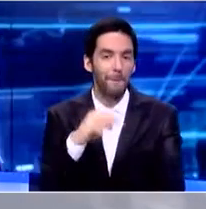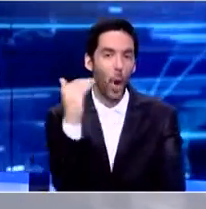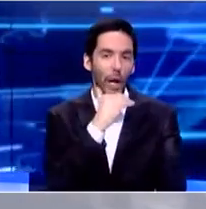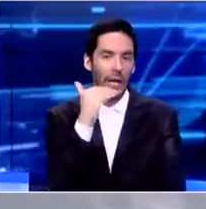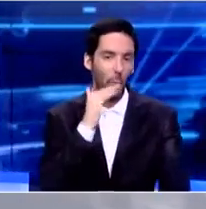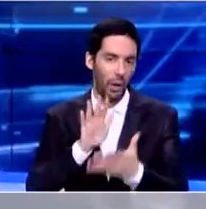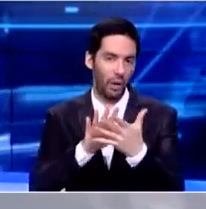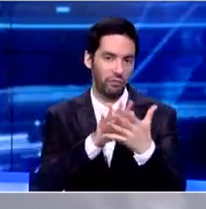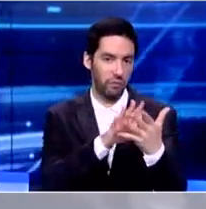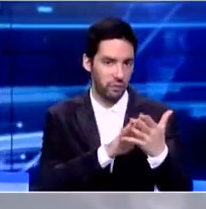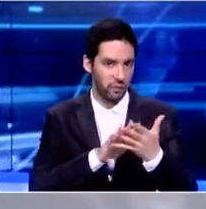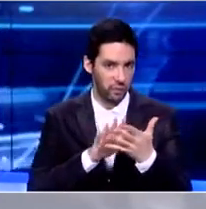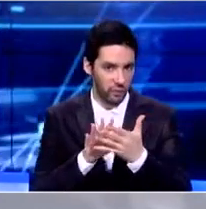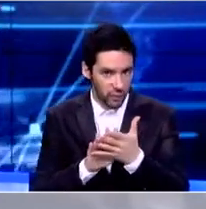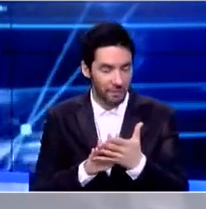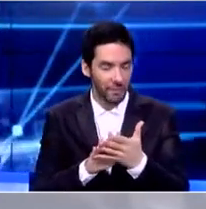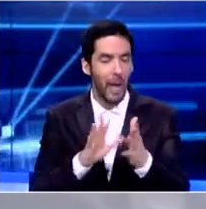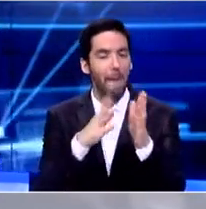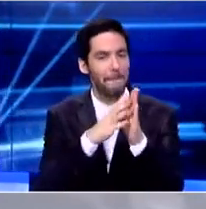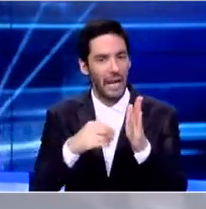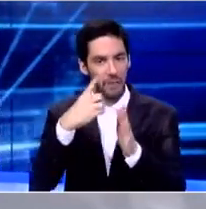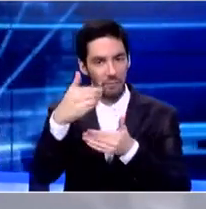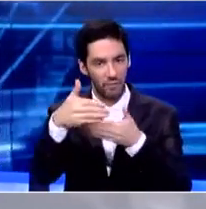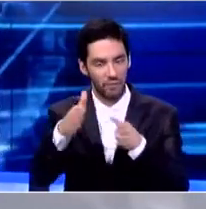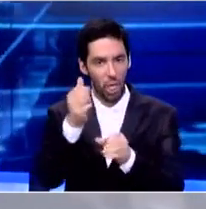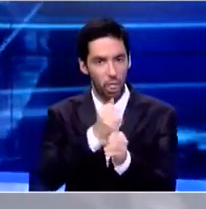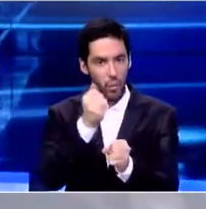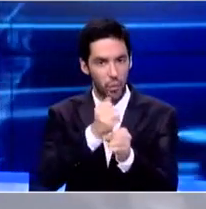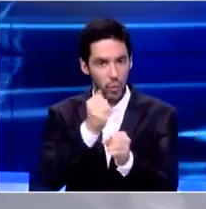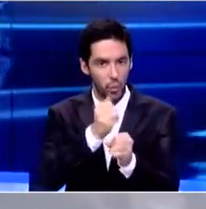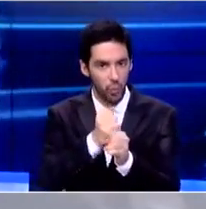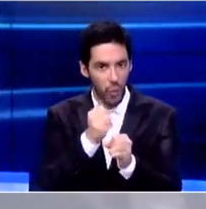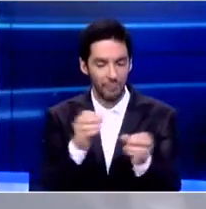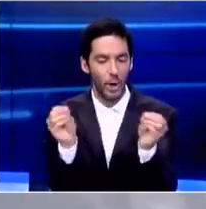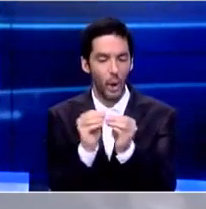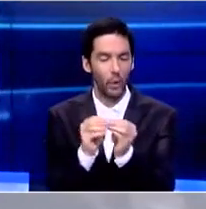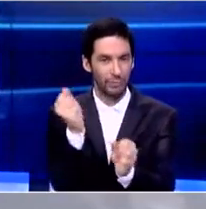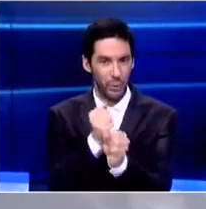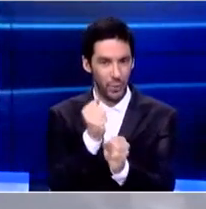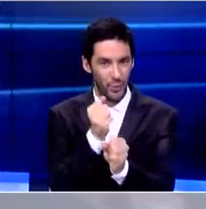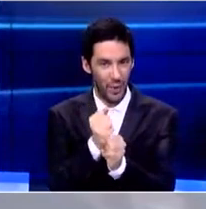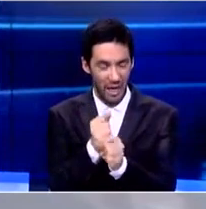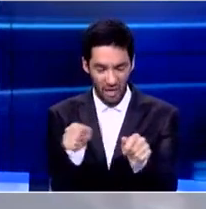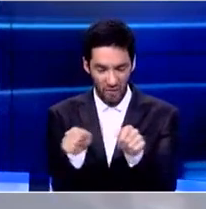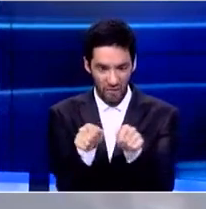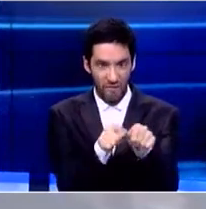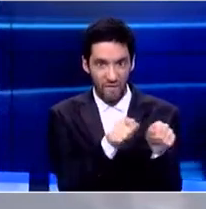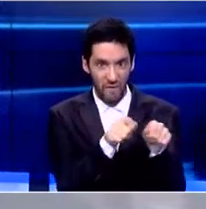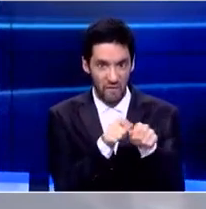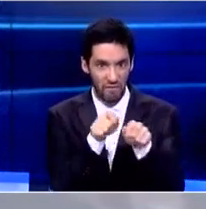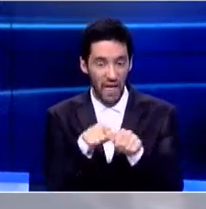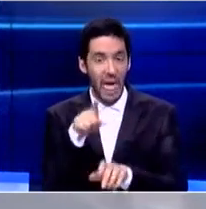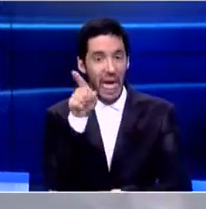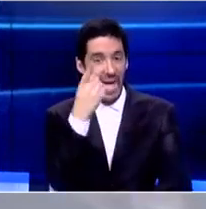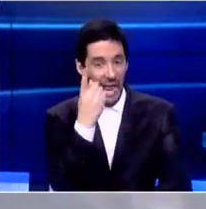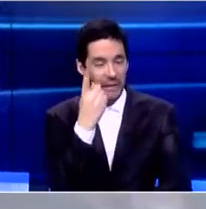συγκεκριμένο χώρο. Οι εργαζόμενοι θα πρέπει ανά πάσα στιγμή στο χώρο εργασίας να τηρούν